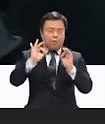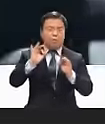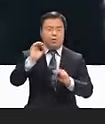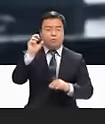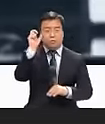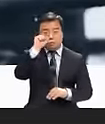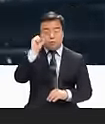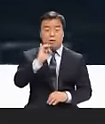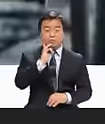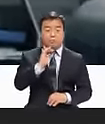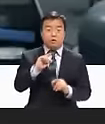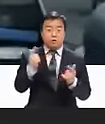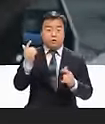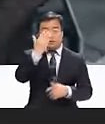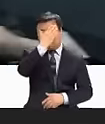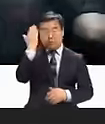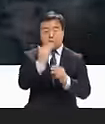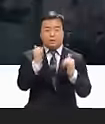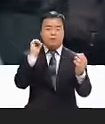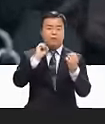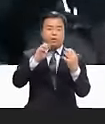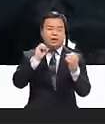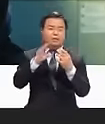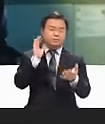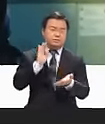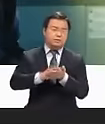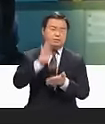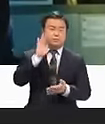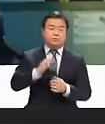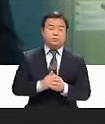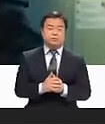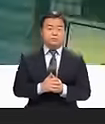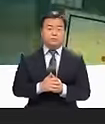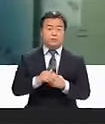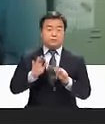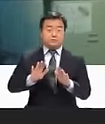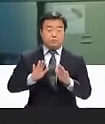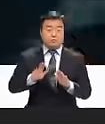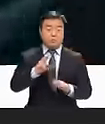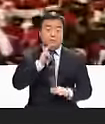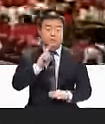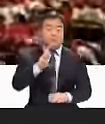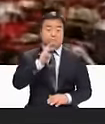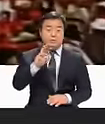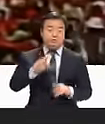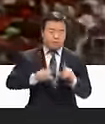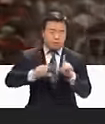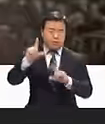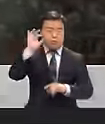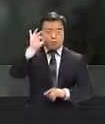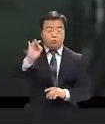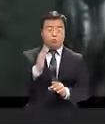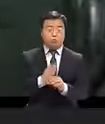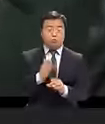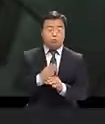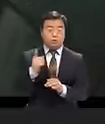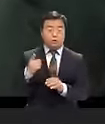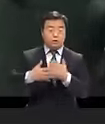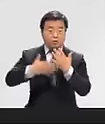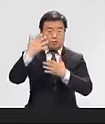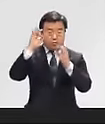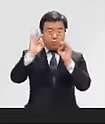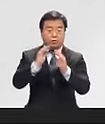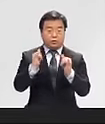아니라 젊은 관객의 반응이 굉장히 뜨겁다는 겁니다. 그렇더라고요. 이 영화가 주 지지층이죠. 예, 이 영화의 그 관객층을 보면